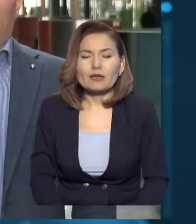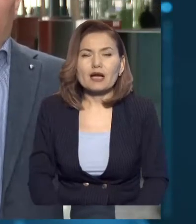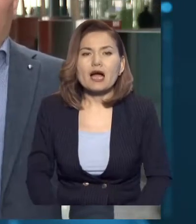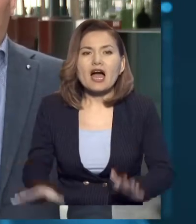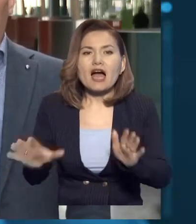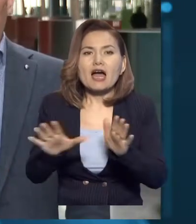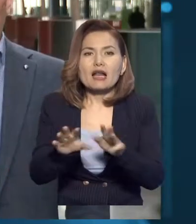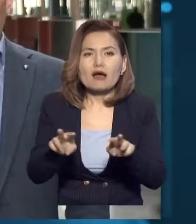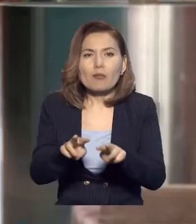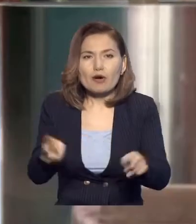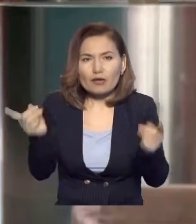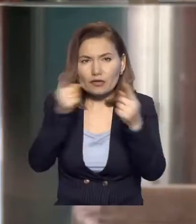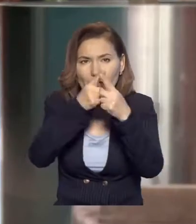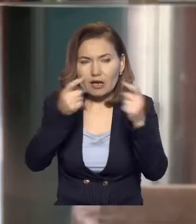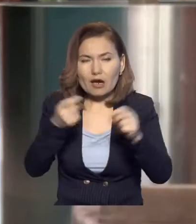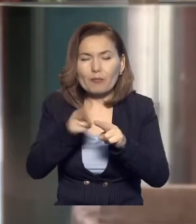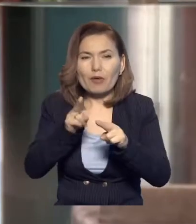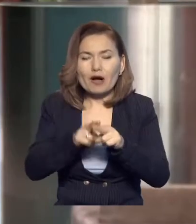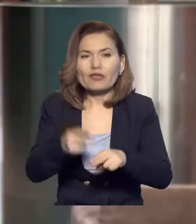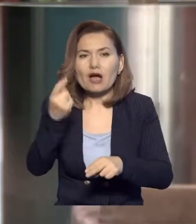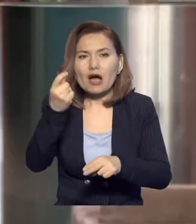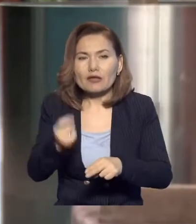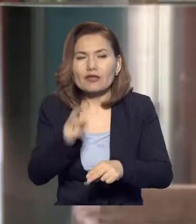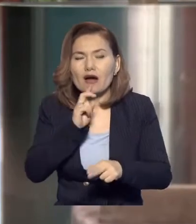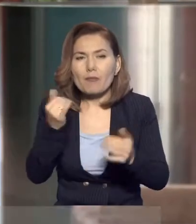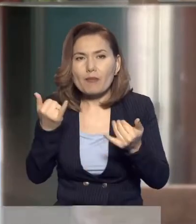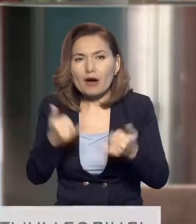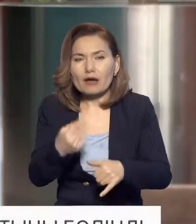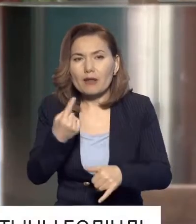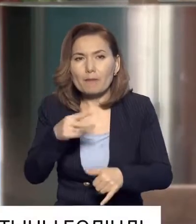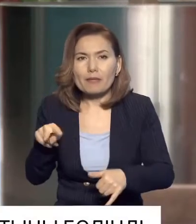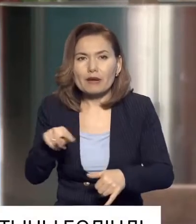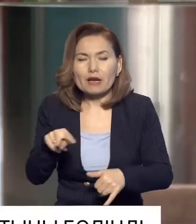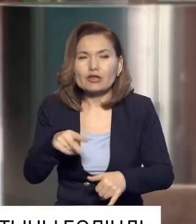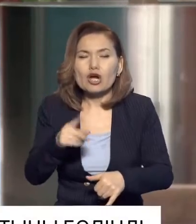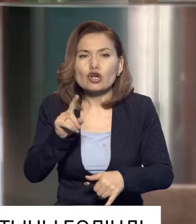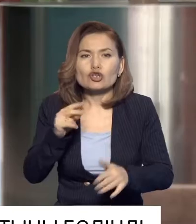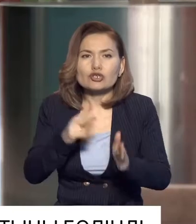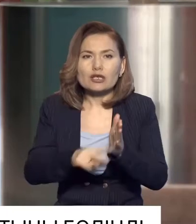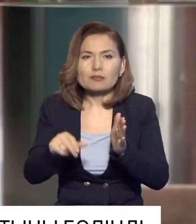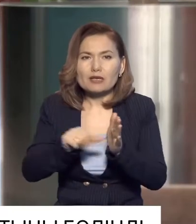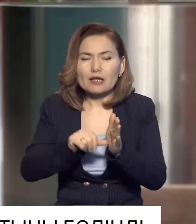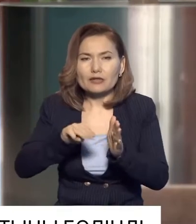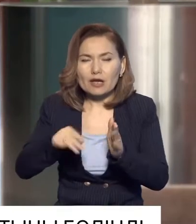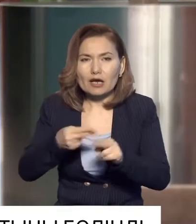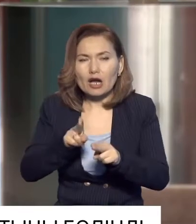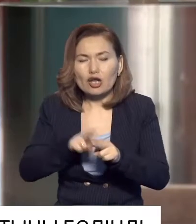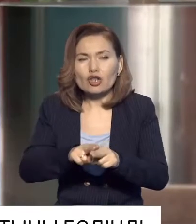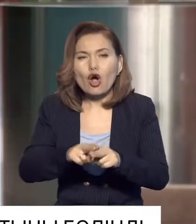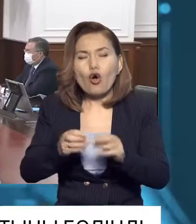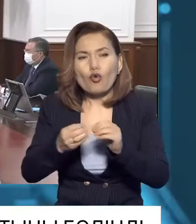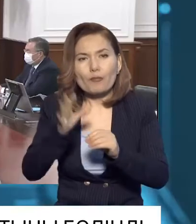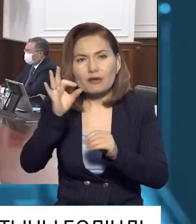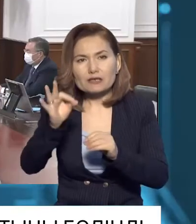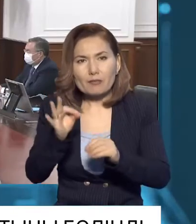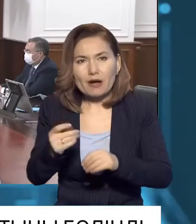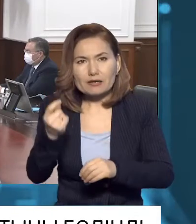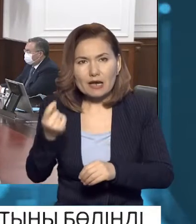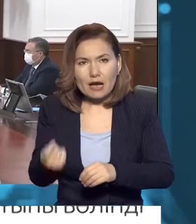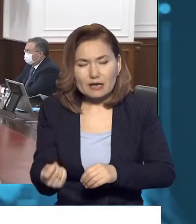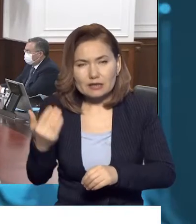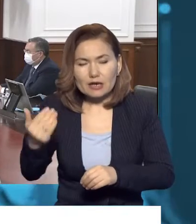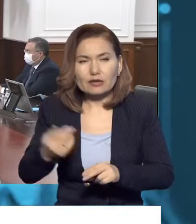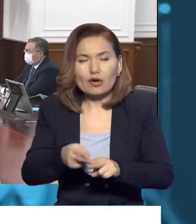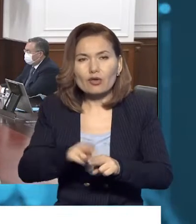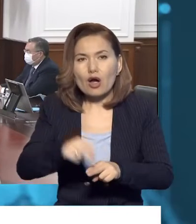Энергетика министрлігінің мәліметінше жеңілдетілген жанар жағармайдың литрі 176 теңге. Бұл нарықтық бағадан 15% арзан. Отырыста өткен